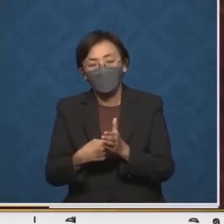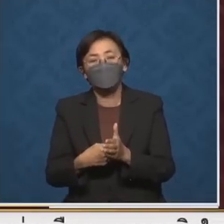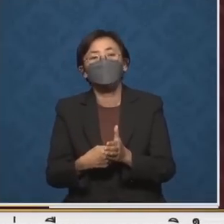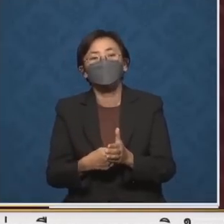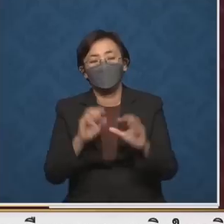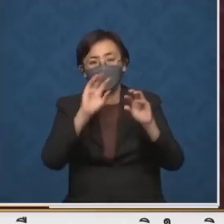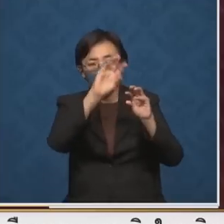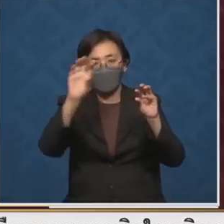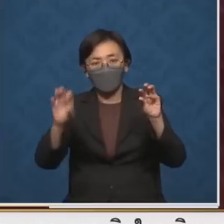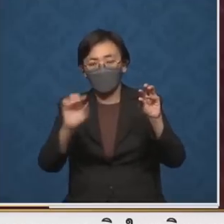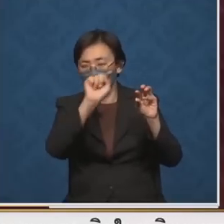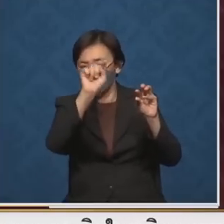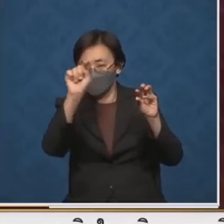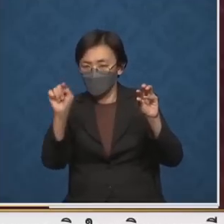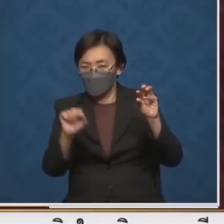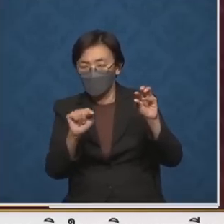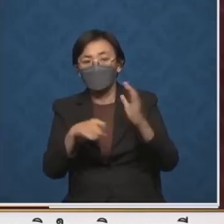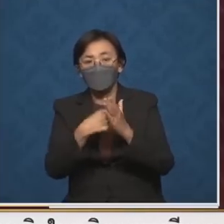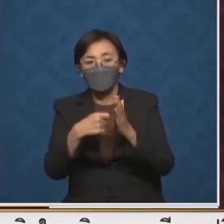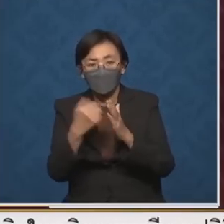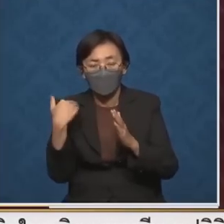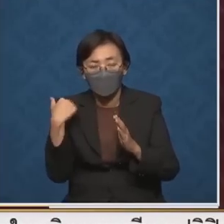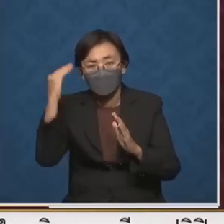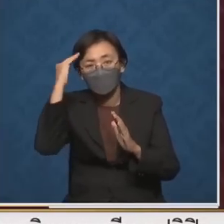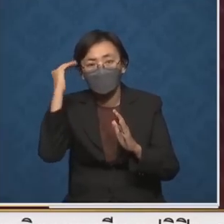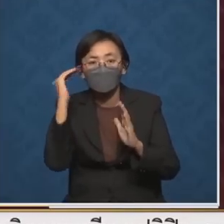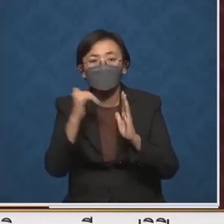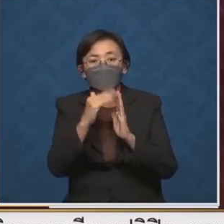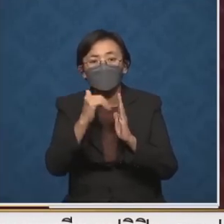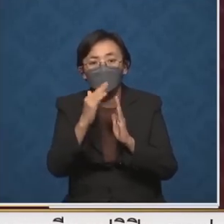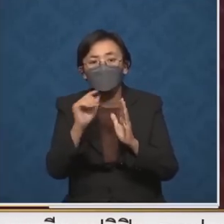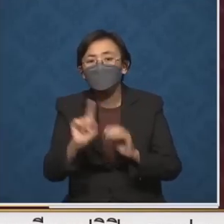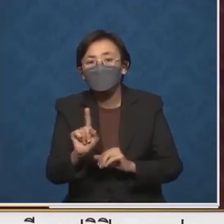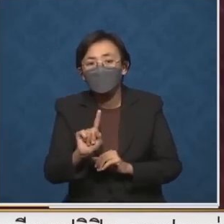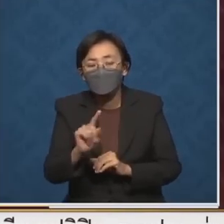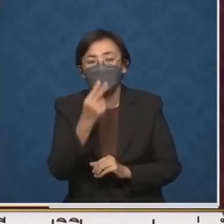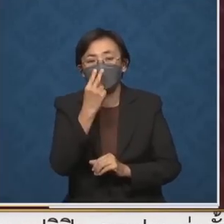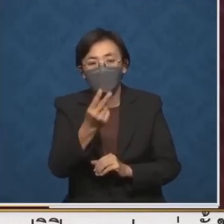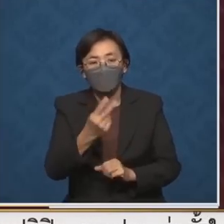ประเทศอื่นผมไมรู้เก้าหีเหนอมีเหดผลหน่ไปดูไลถแผนต่ไป